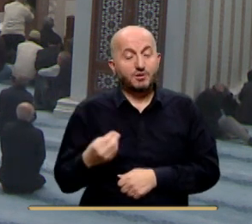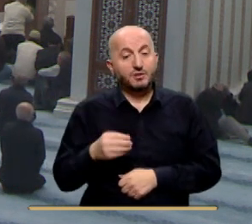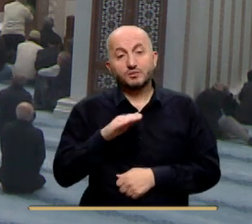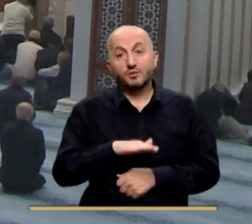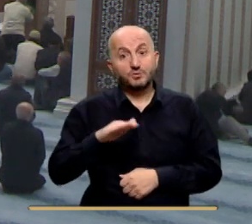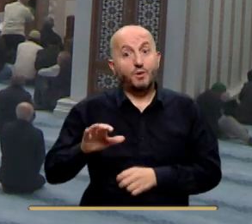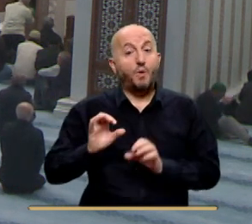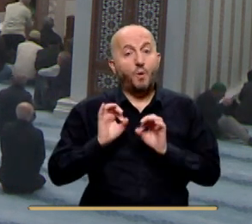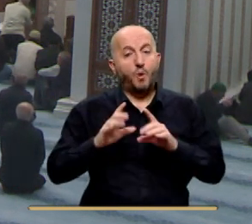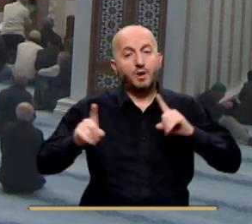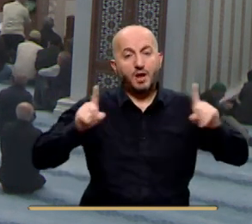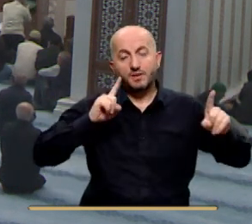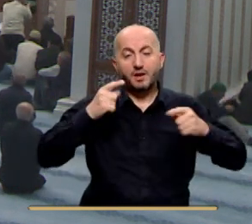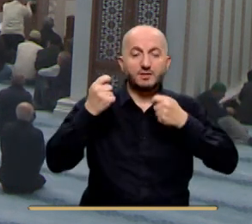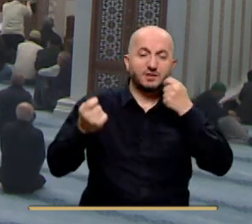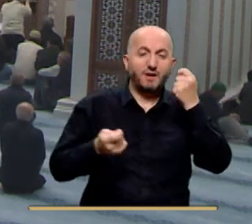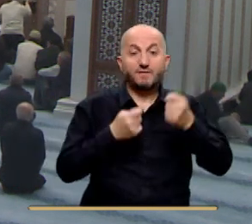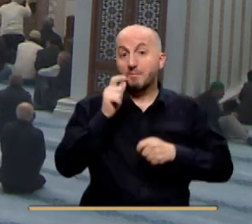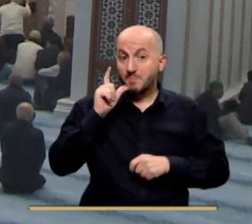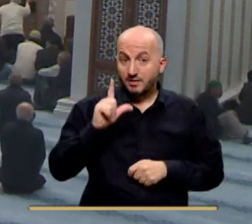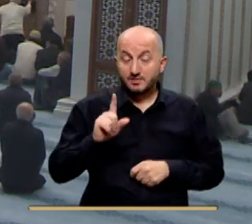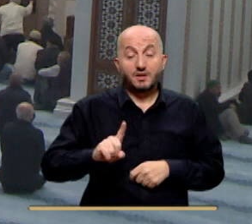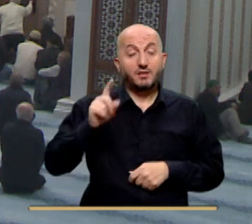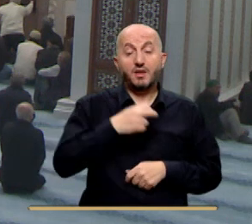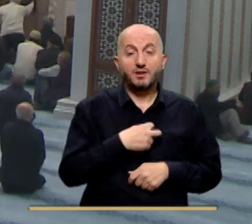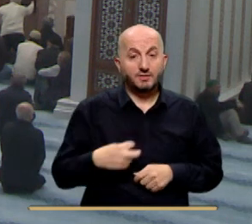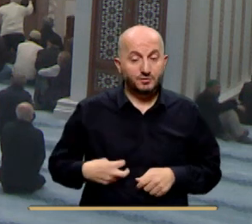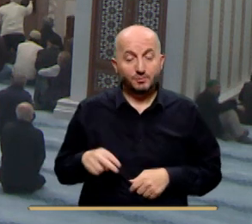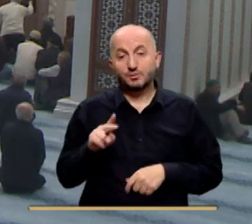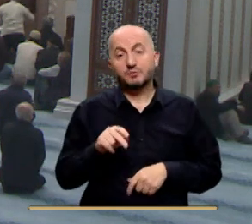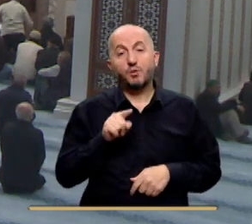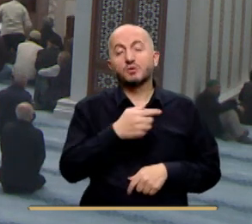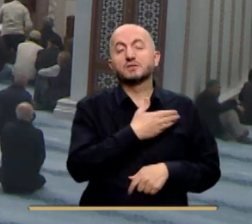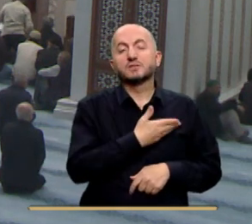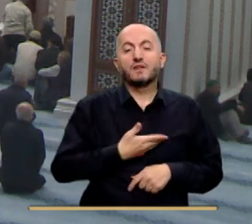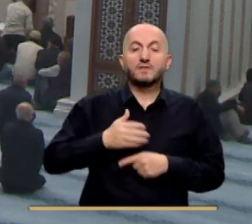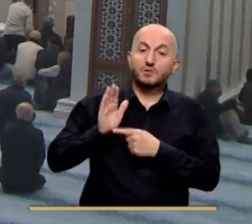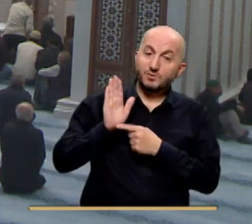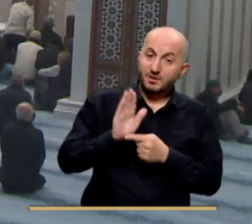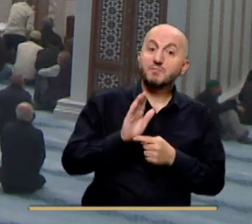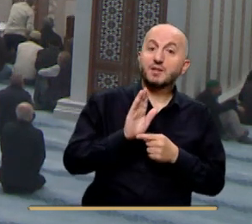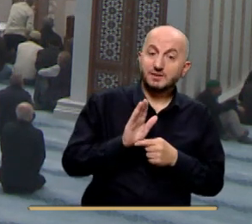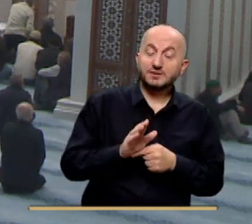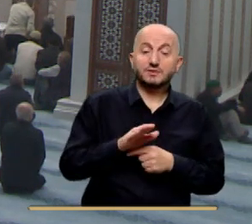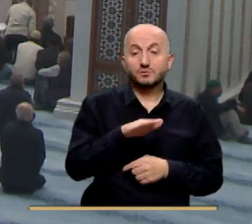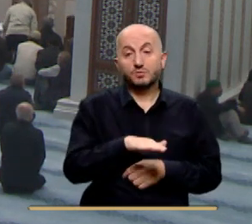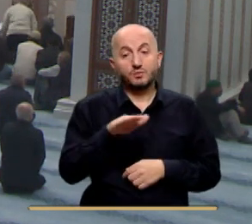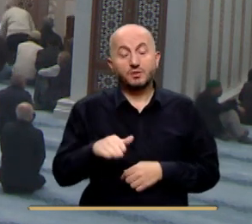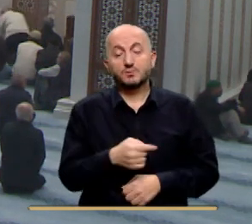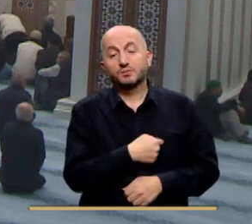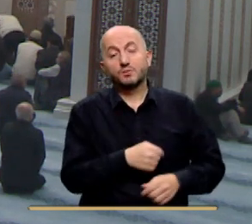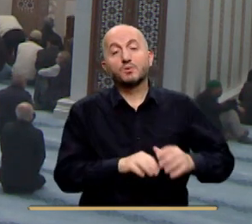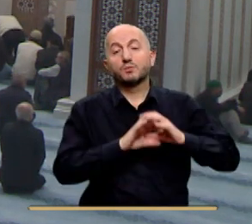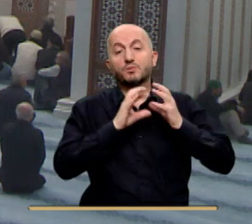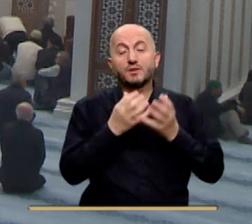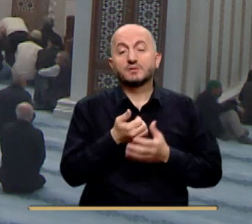çocuklarımıza öyle adil davranmalıyız. Allah Resulü gibi o sevgiyi göstermeliyiz ki çocuklarımızın gönül